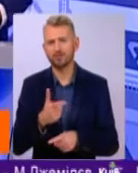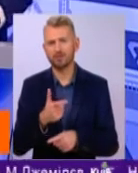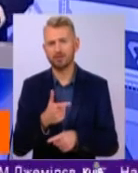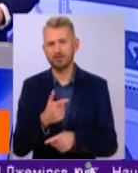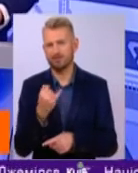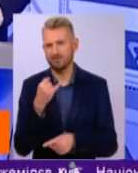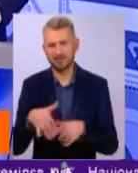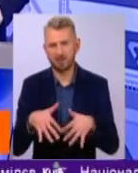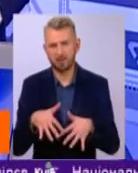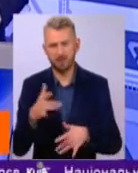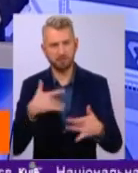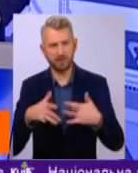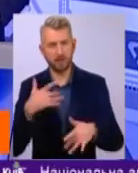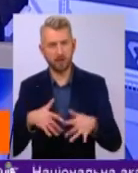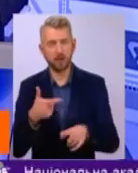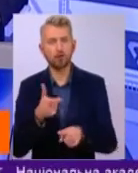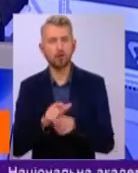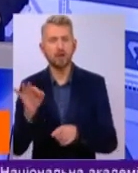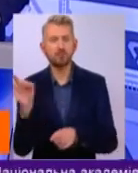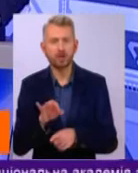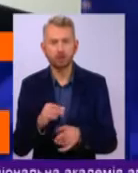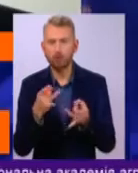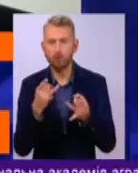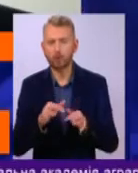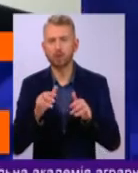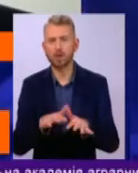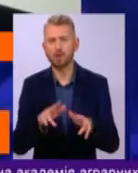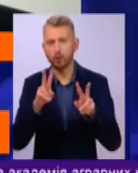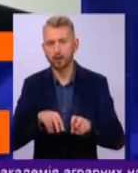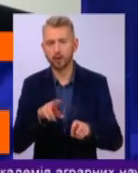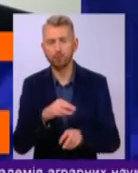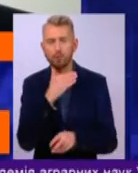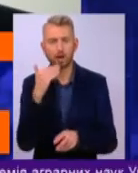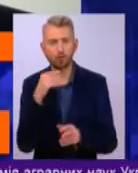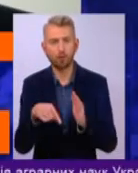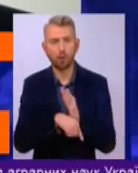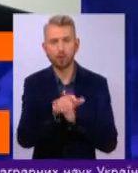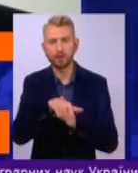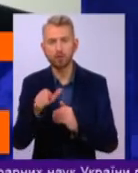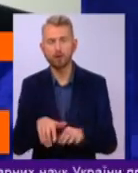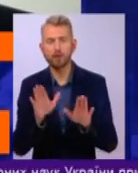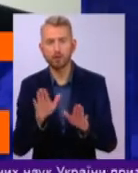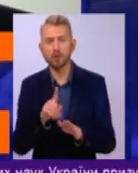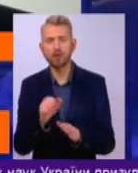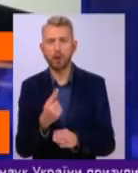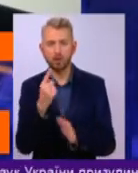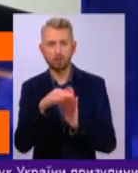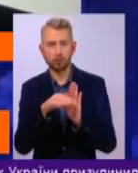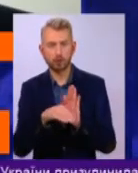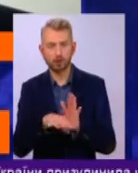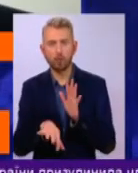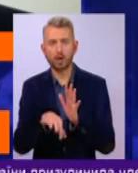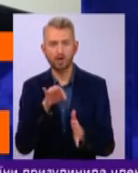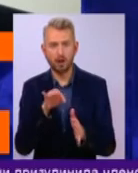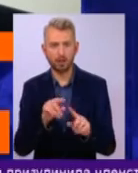тому що насправді дуже часто просто справи розглядаються по багатьох корупціонерах виключно за одним пунктом – обрання